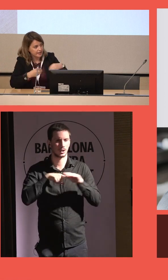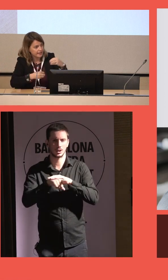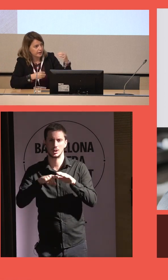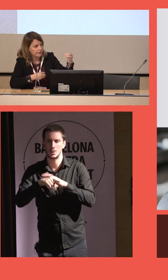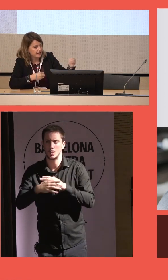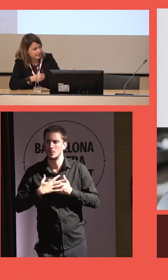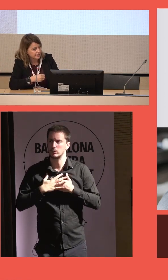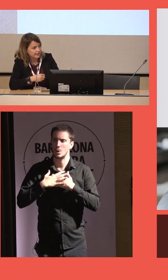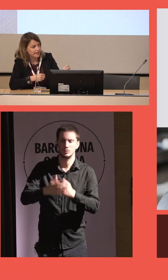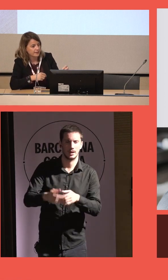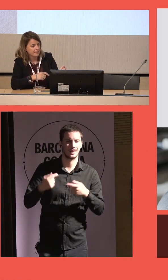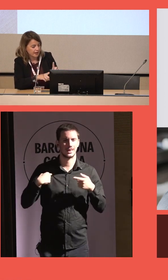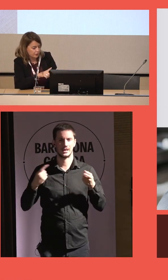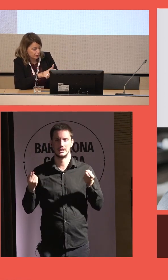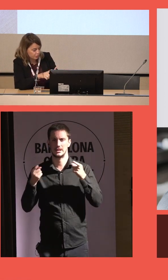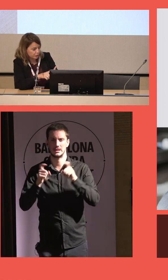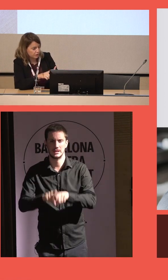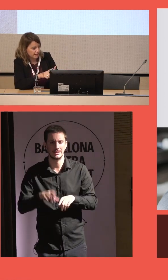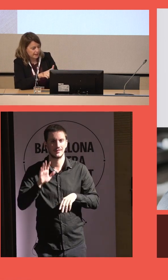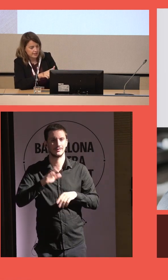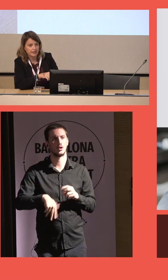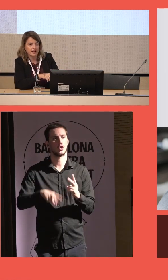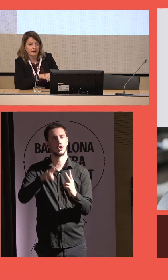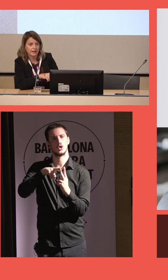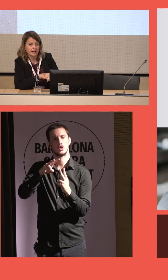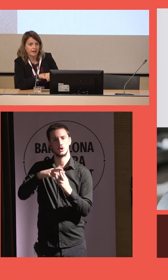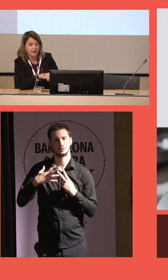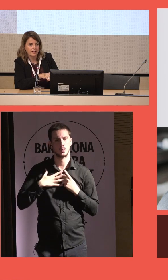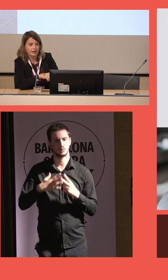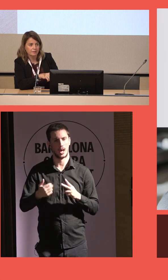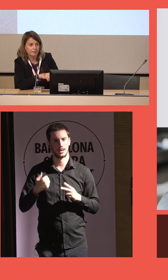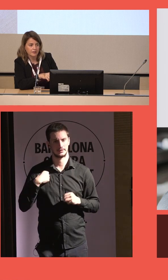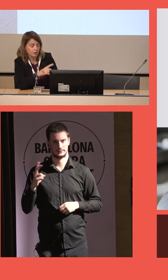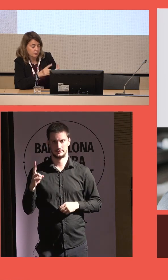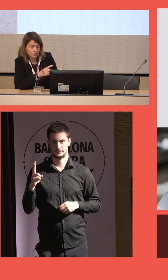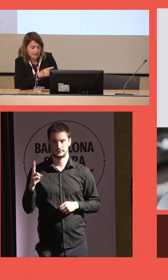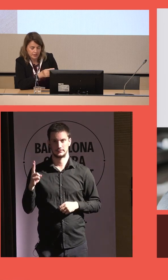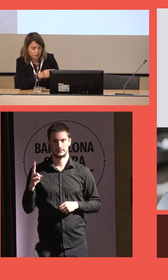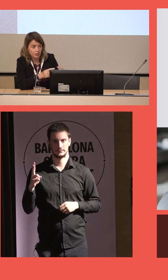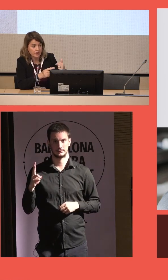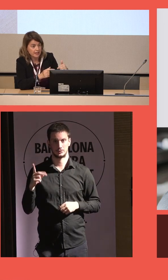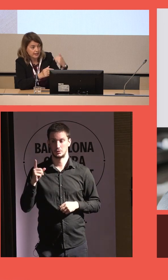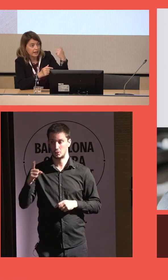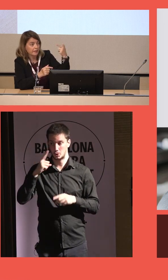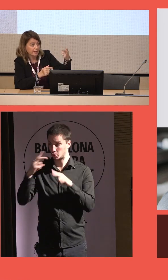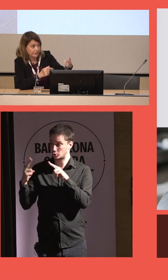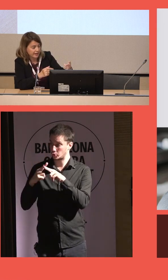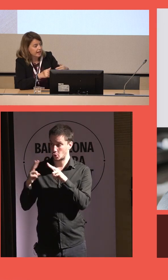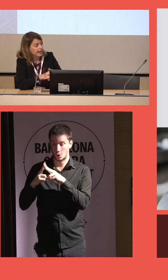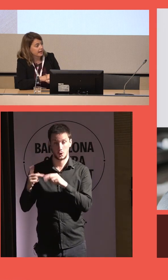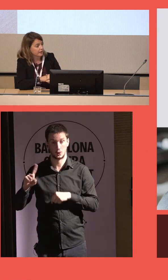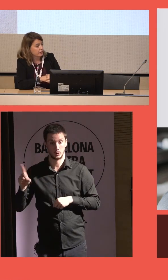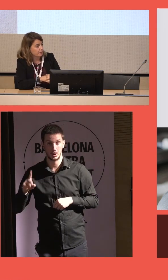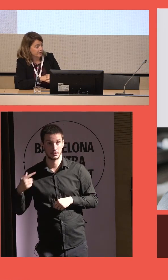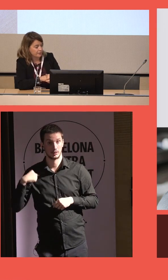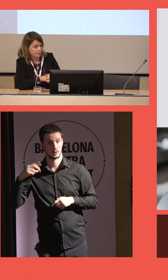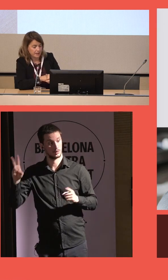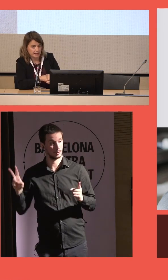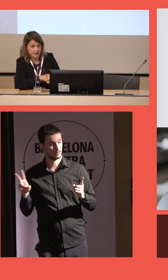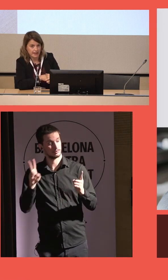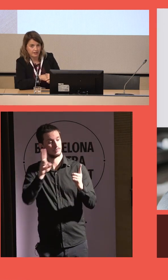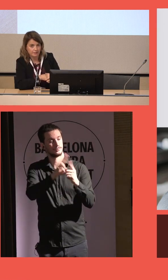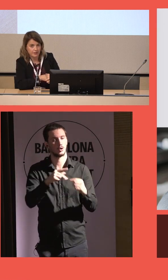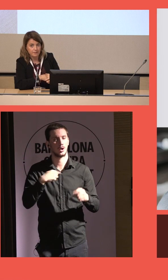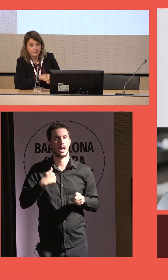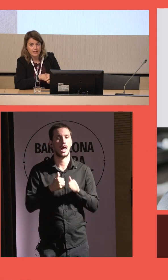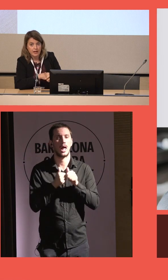organitzàvem amb les cites eren dos voluntaris que anaven dos voluntaris que no es coneixien que anaven a fer aquest acompanyament